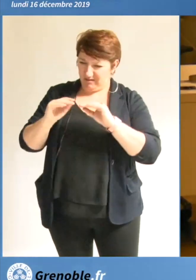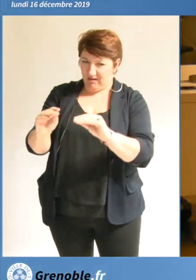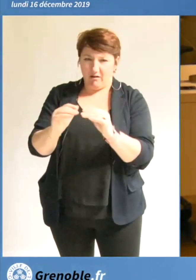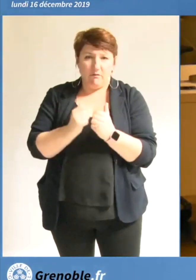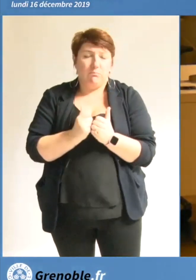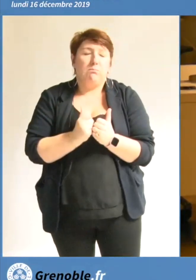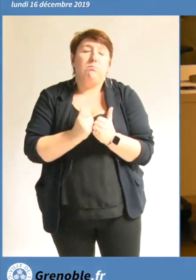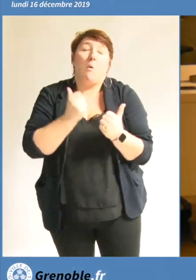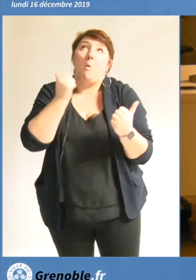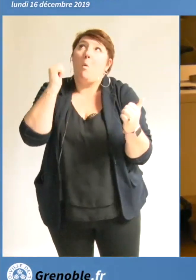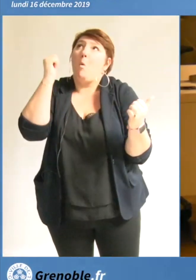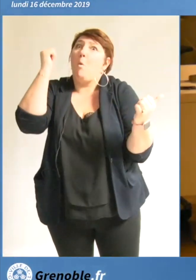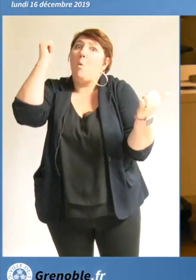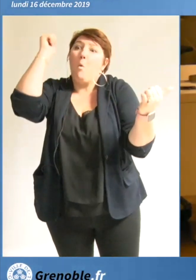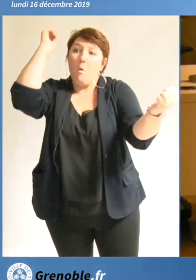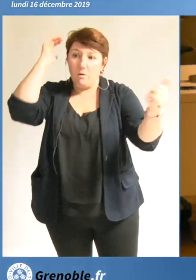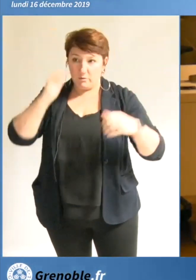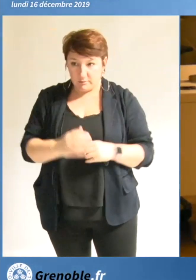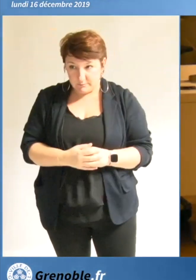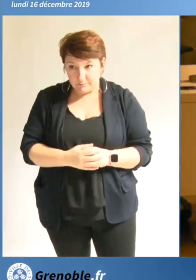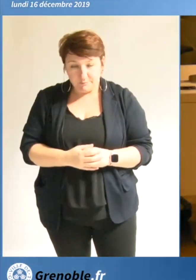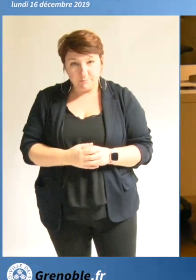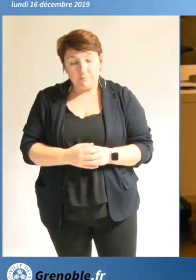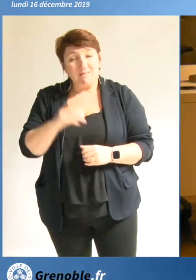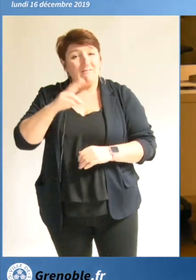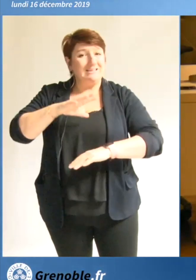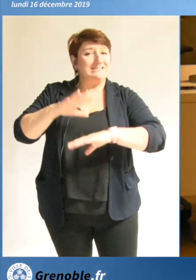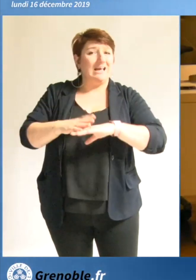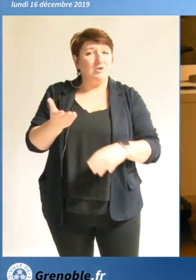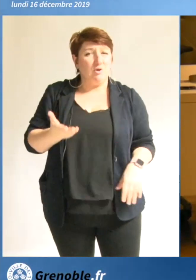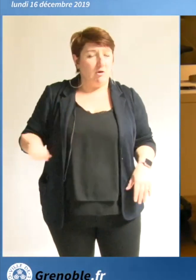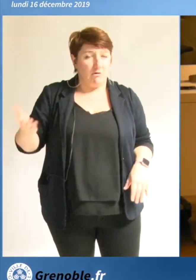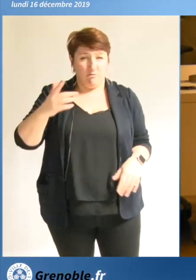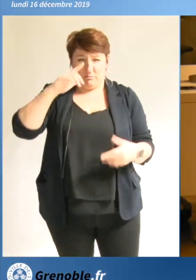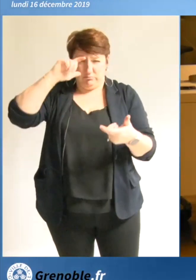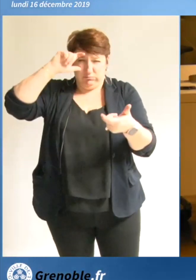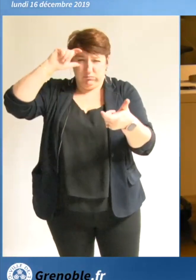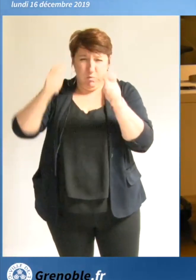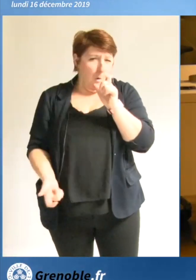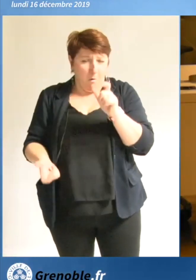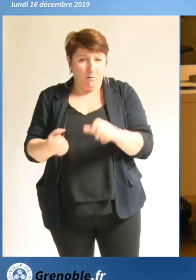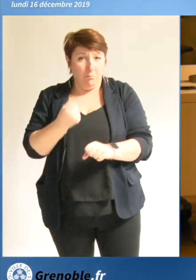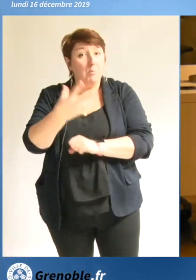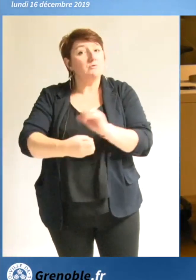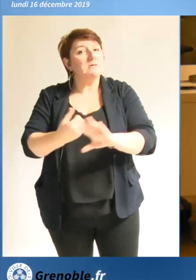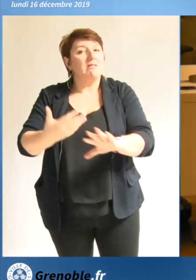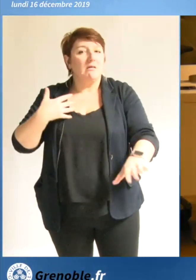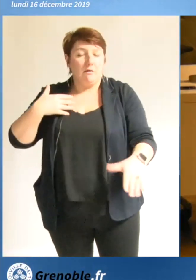est abyssale. Et vraiment, ce secteur est extrêmement dégradé depuis plusieurs